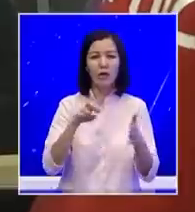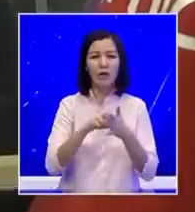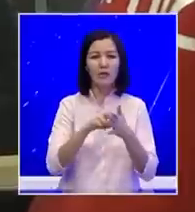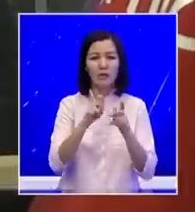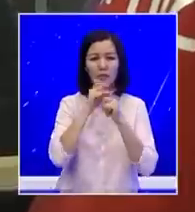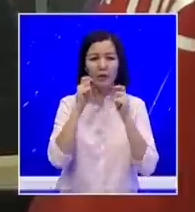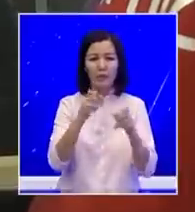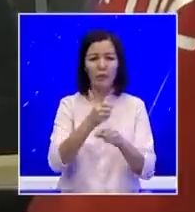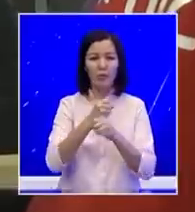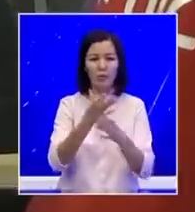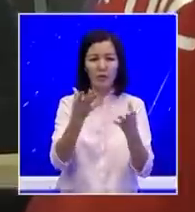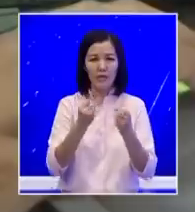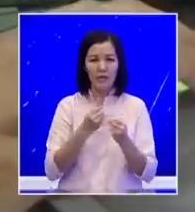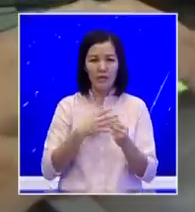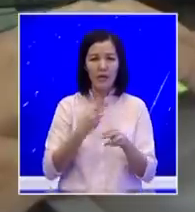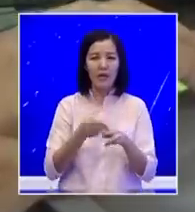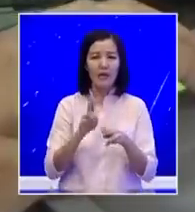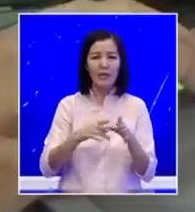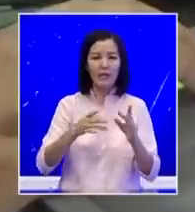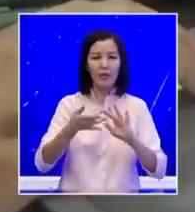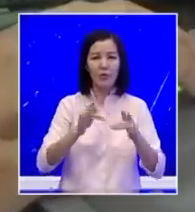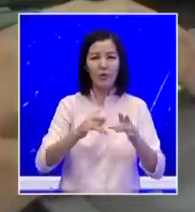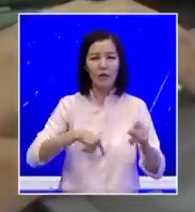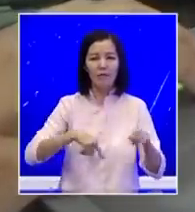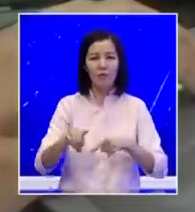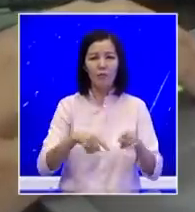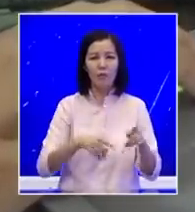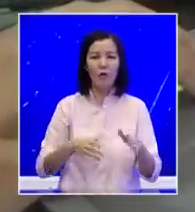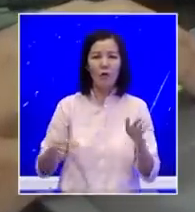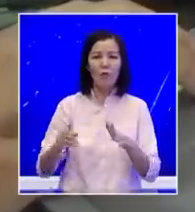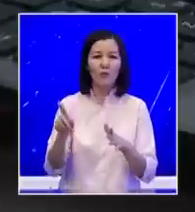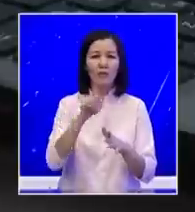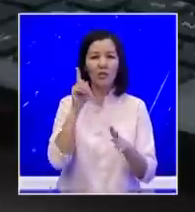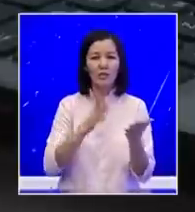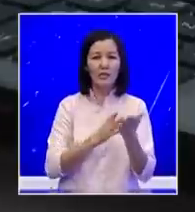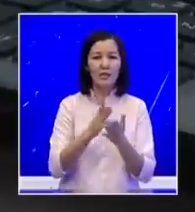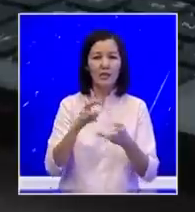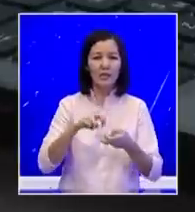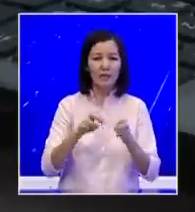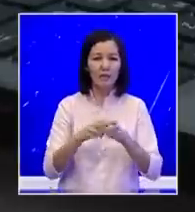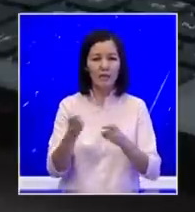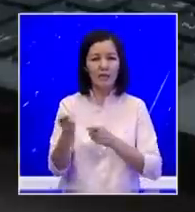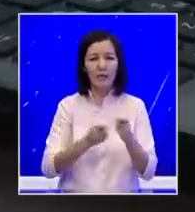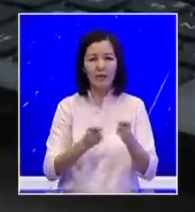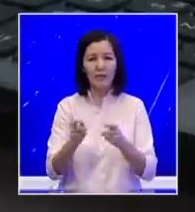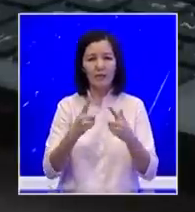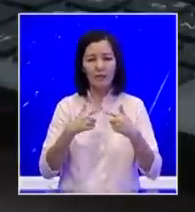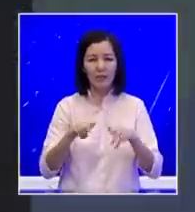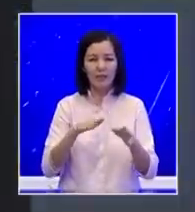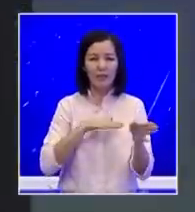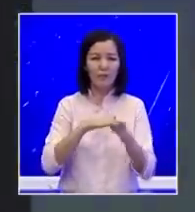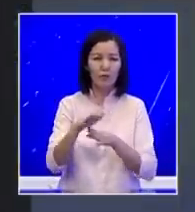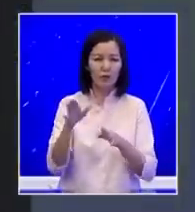қағаздарымен марапатталып кубоктарға ие болды. Айта кетейік, онлайн футбол біріншілігі облыстық жастар саясат мәселелері